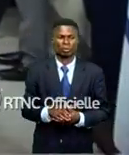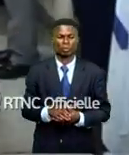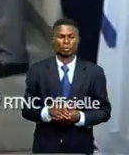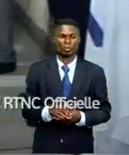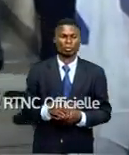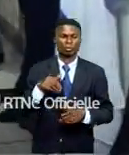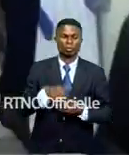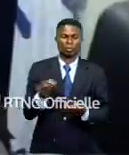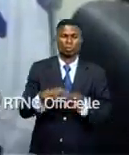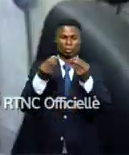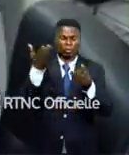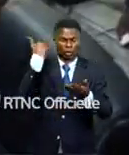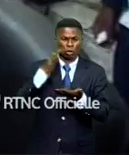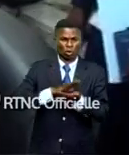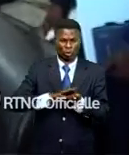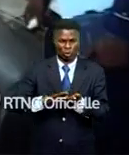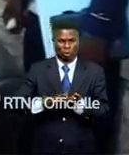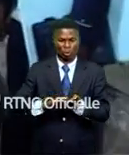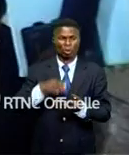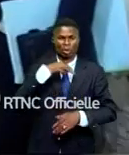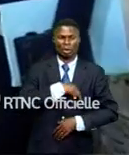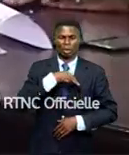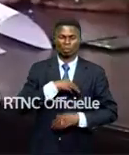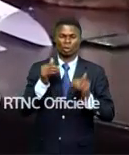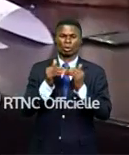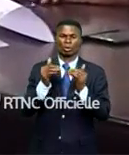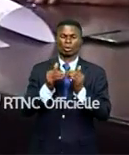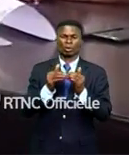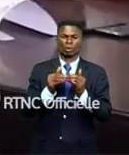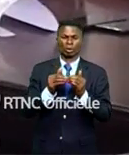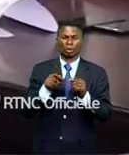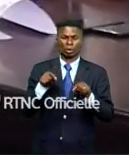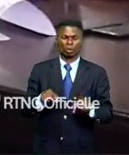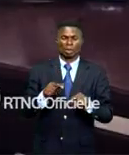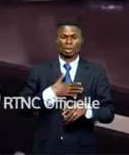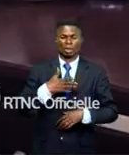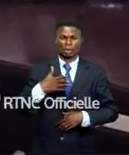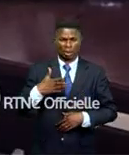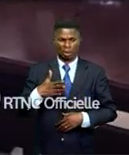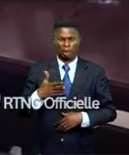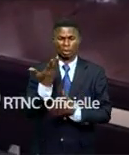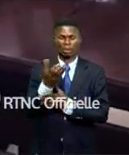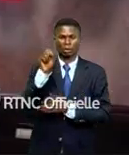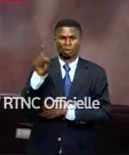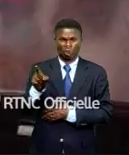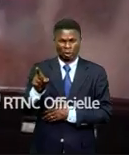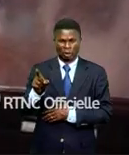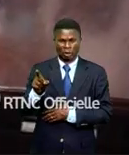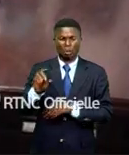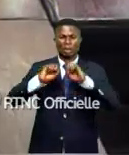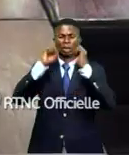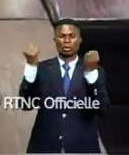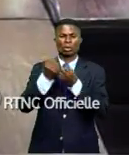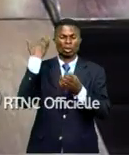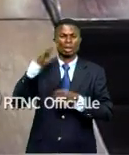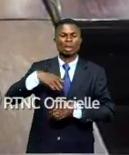dans la fourniture en eau potable. Dans ces missions régaliennes, l'on est tenté de poser la question que fait réellement la Régie des